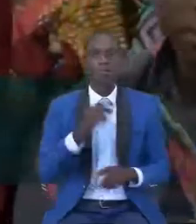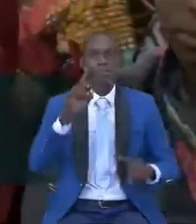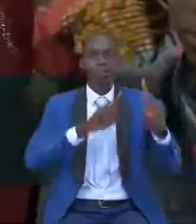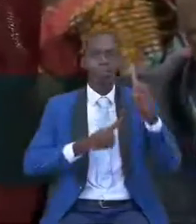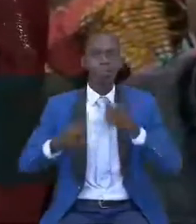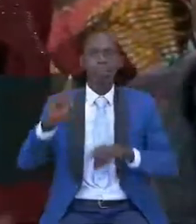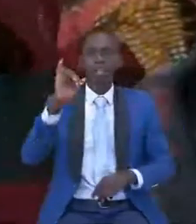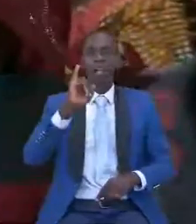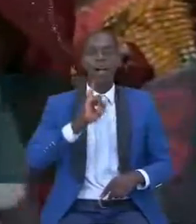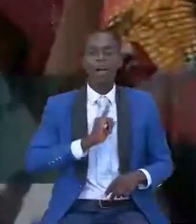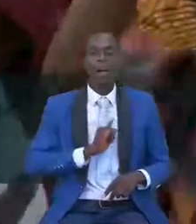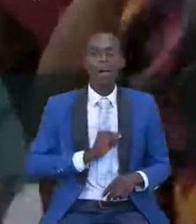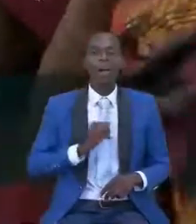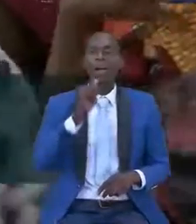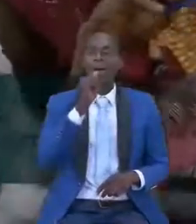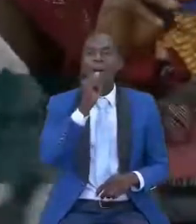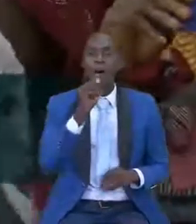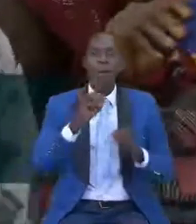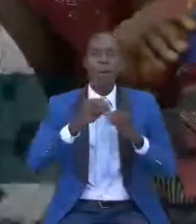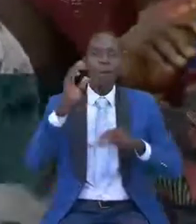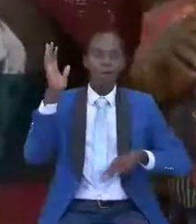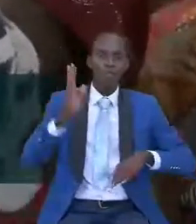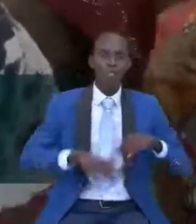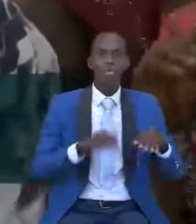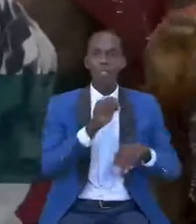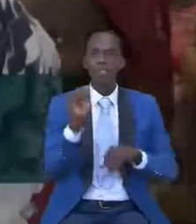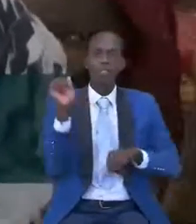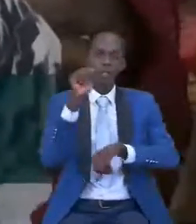Je suis plus que vainqueur.